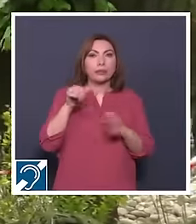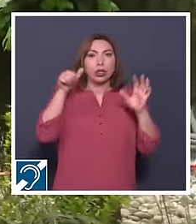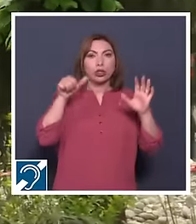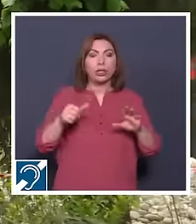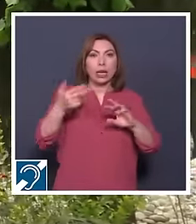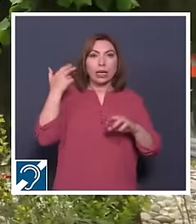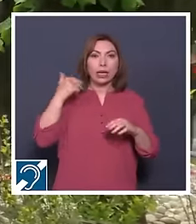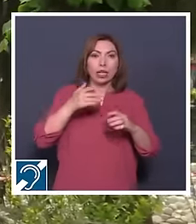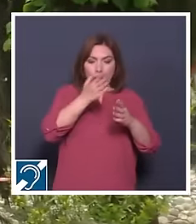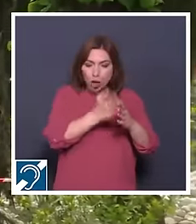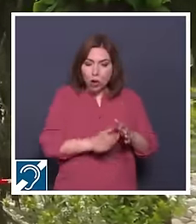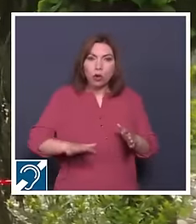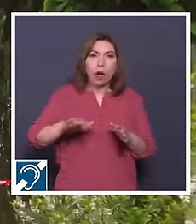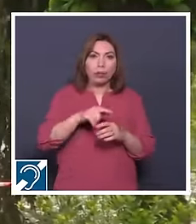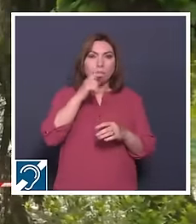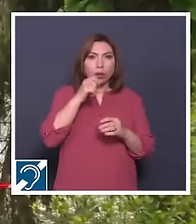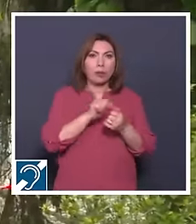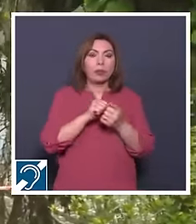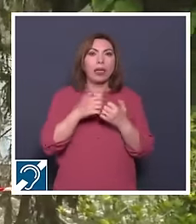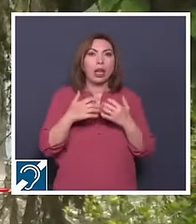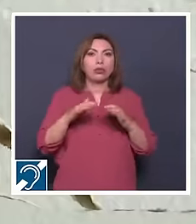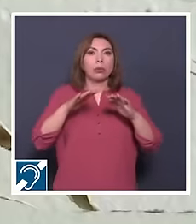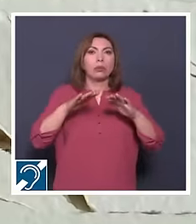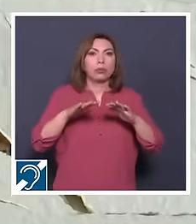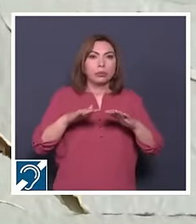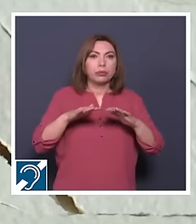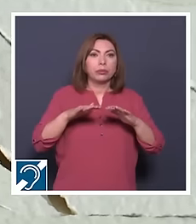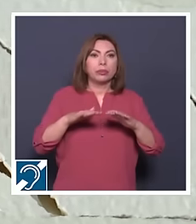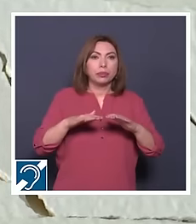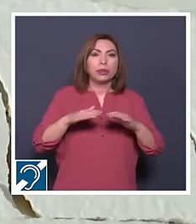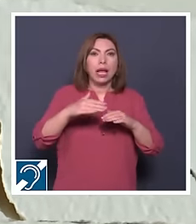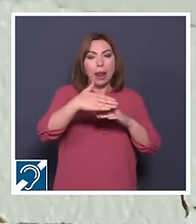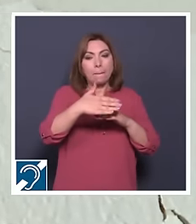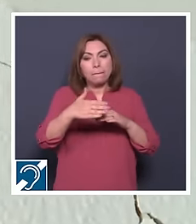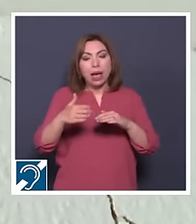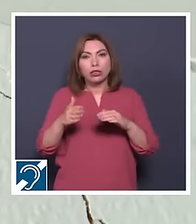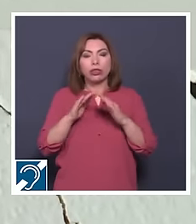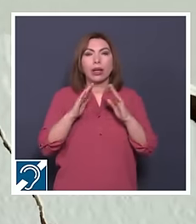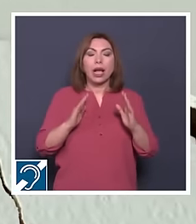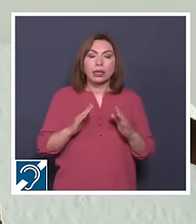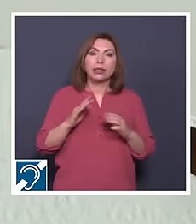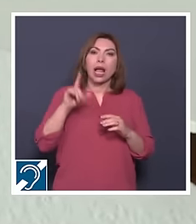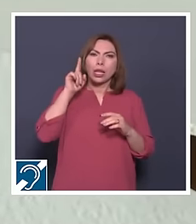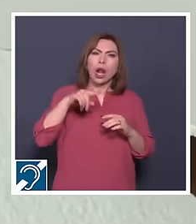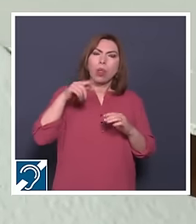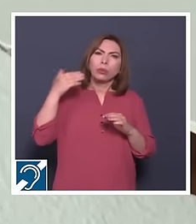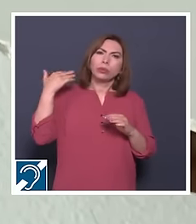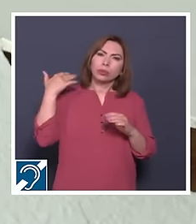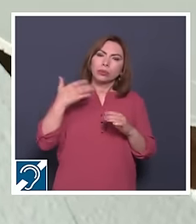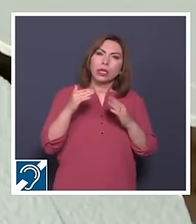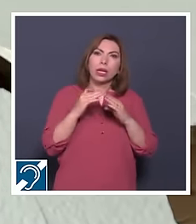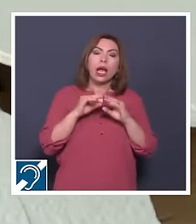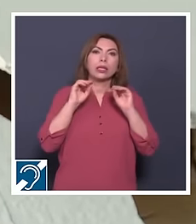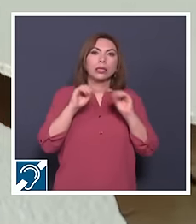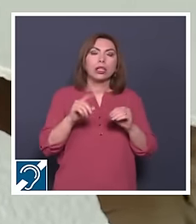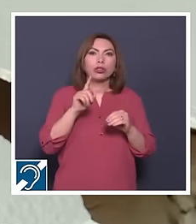de apariția gropii din oraș, pământul a început să se lase chiar la marginea imobilului. De luni bune, casa a